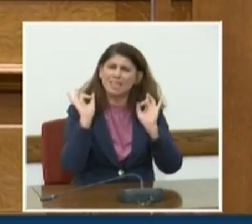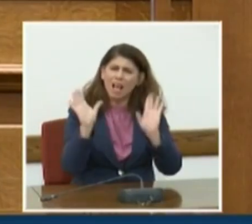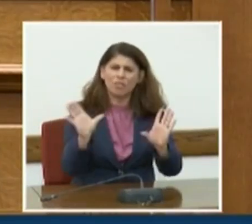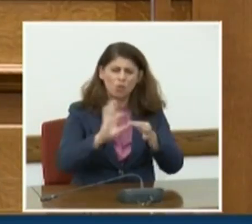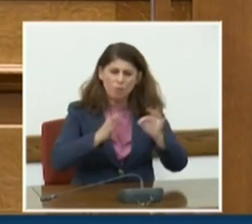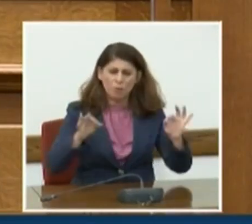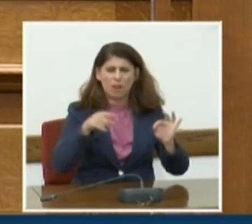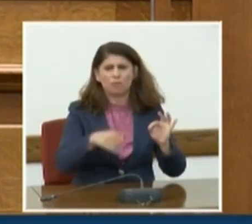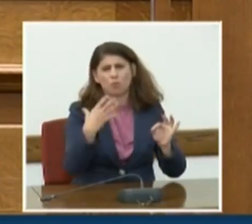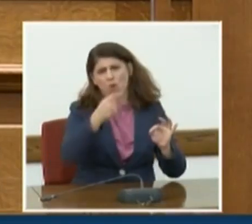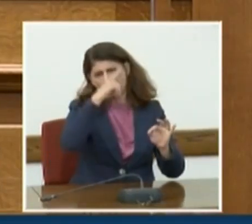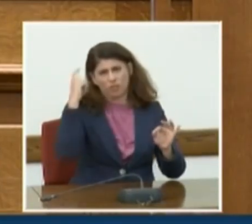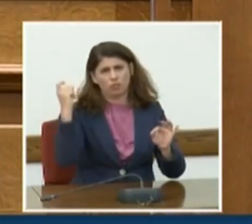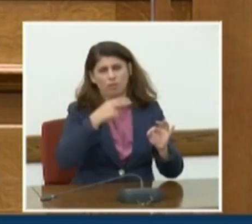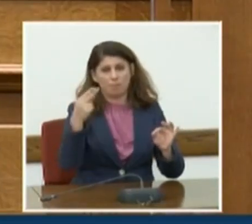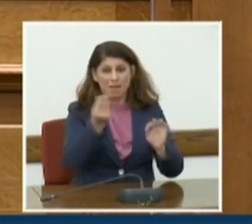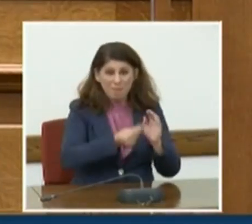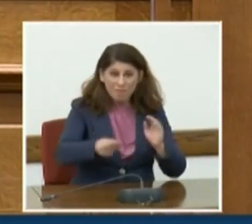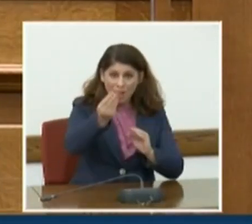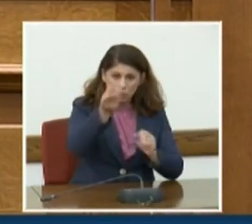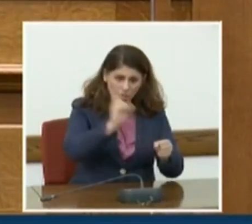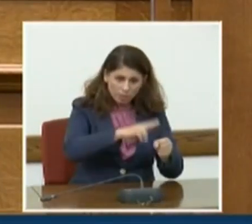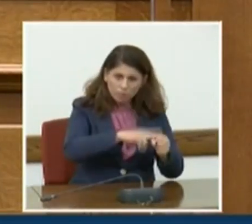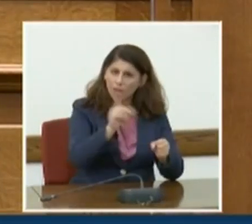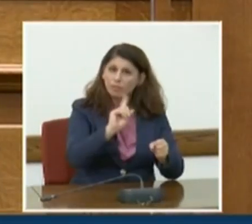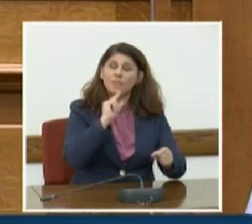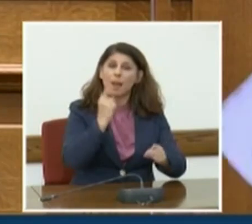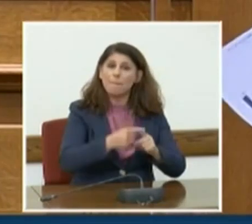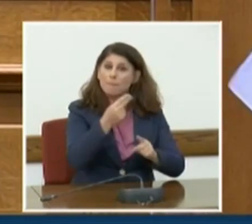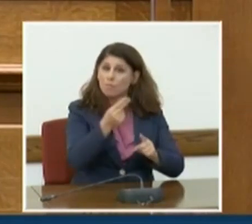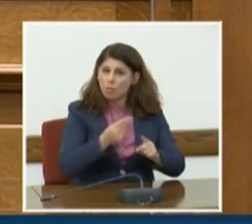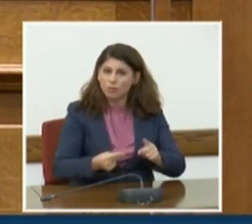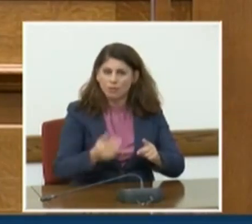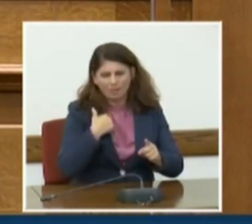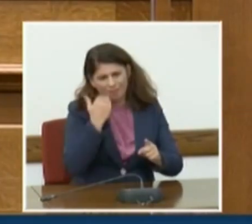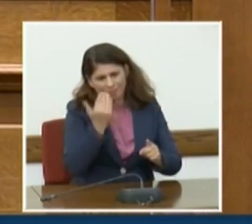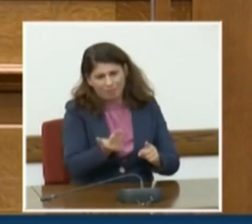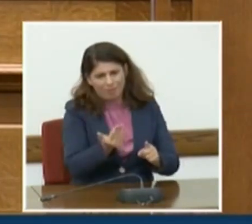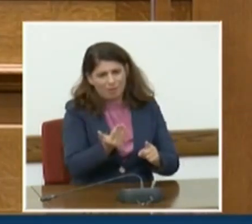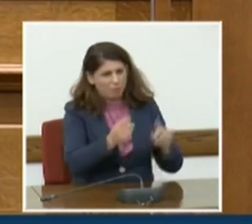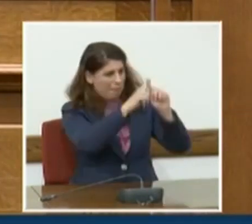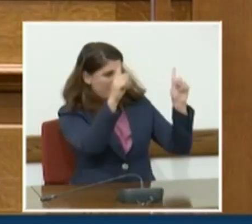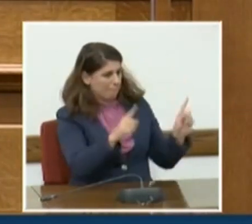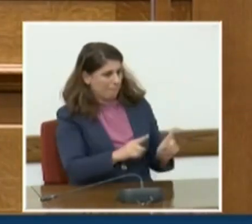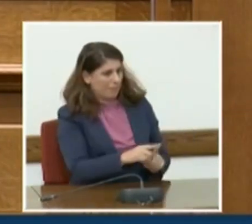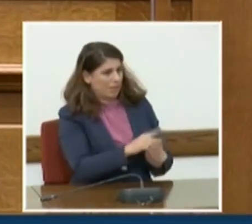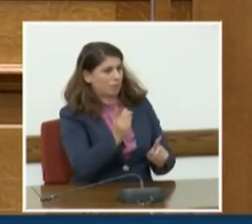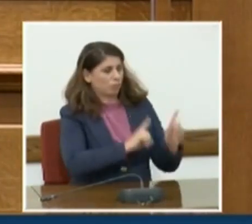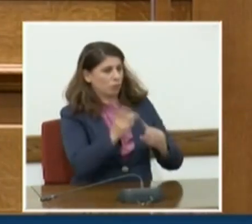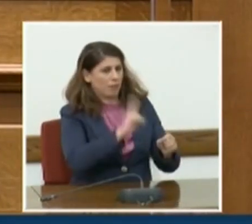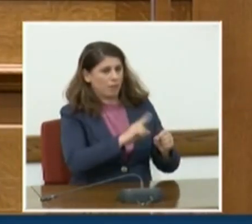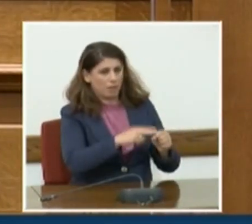Η υπερβάλλουσα θνητότητα δεν είναι μια απλή υπόθεση. Δεν μπορούμε να βλέπουμε τους πίνακες του ληξιαρχείου. Τότε θα σας πω και εγώ ότι από το 16